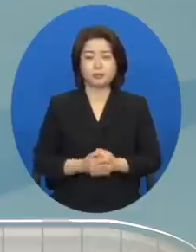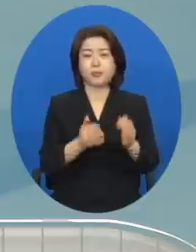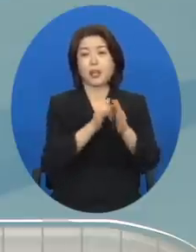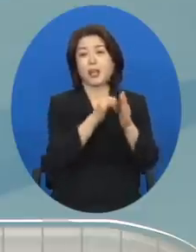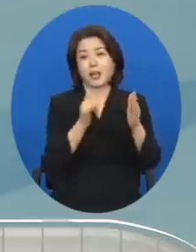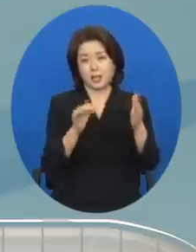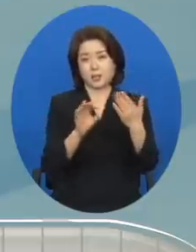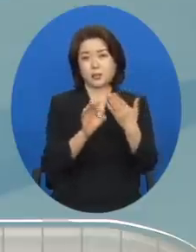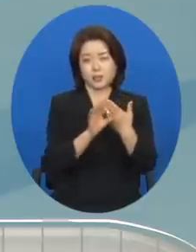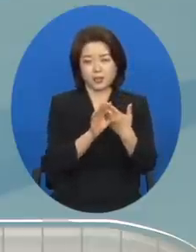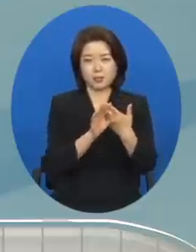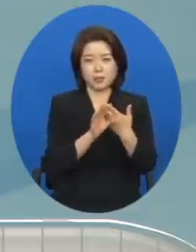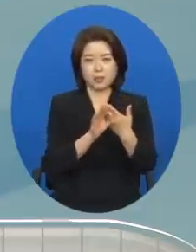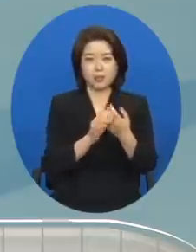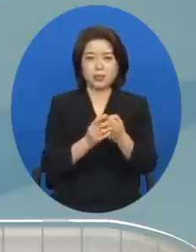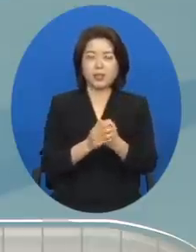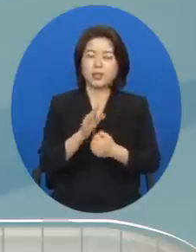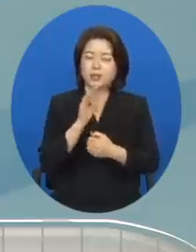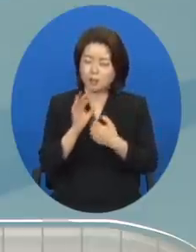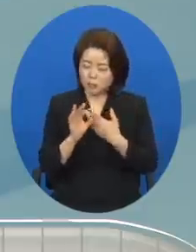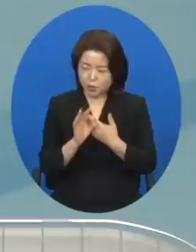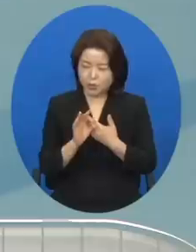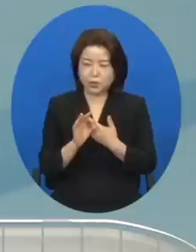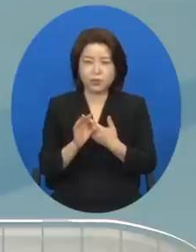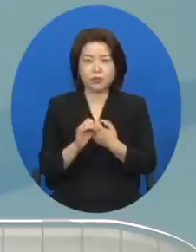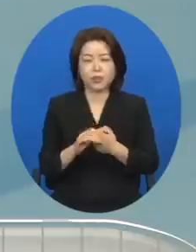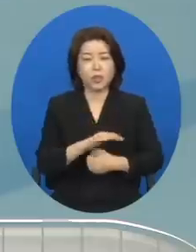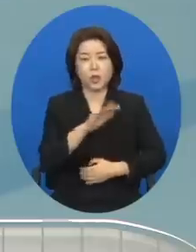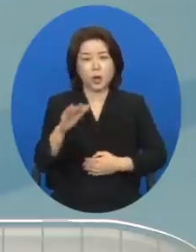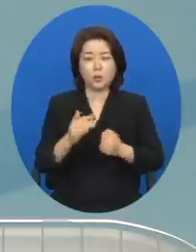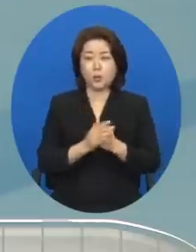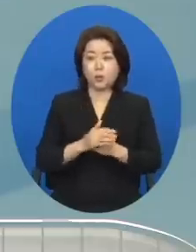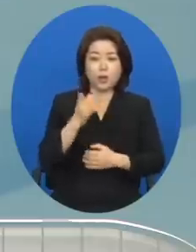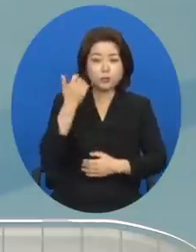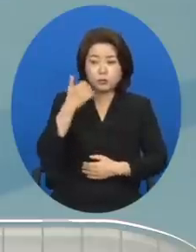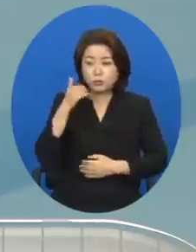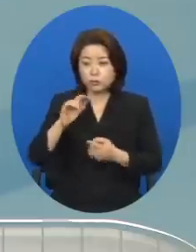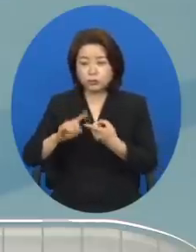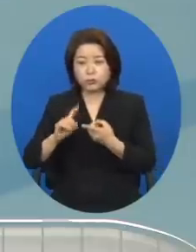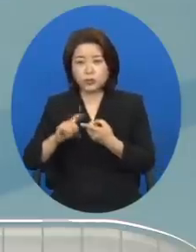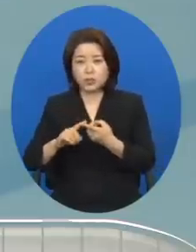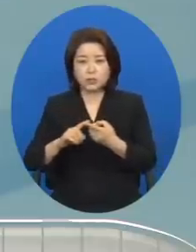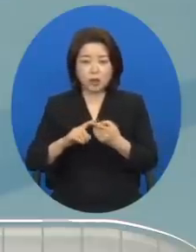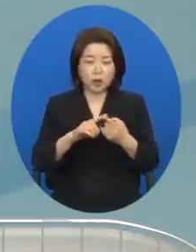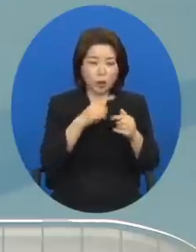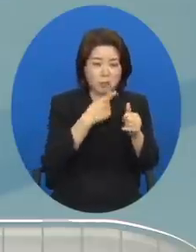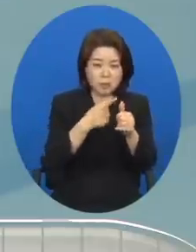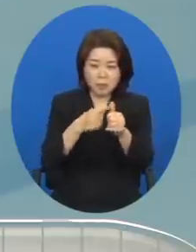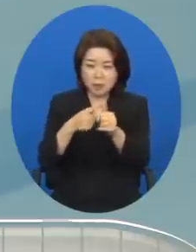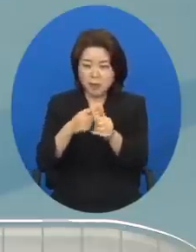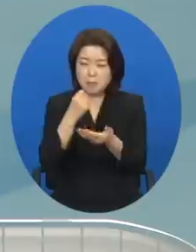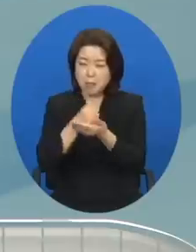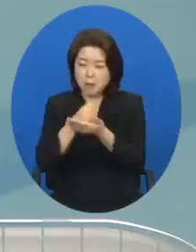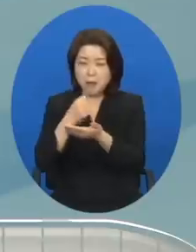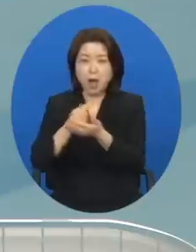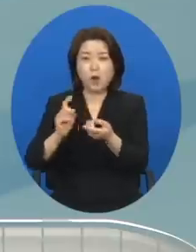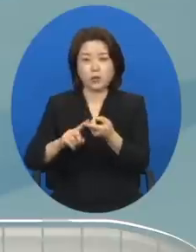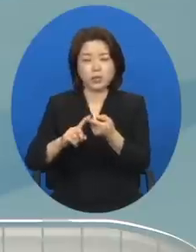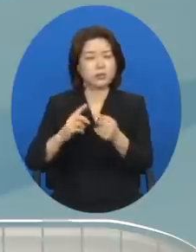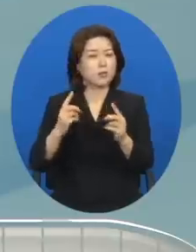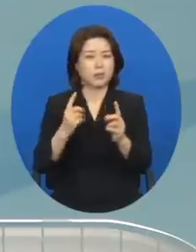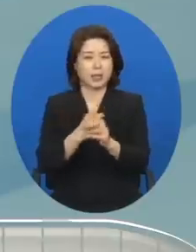가족이라고 한다면, 그러면 우리가 누구누구에 대해서 뭐라고 말하는 것 자체가